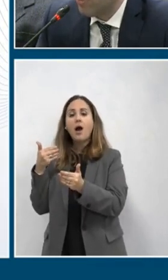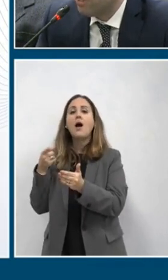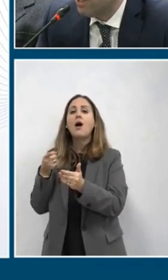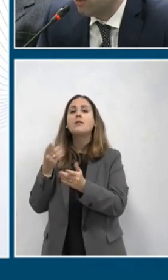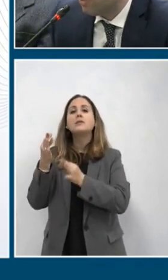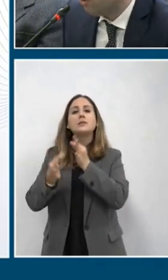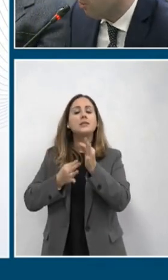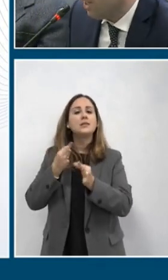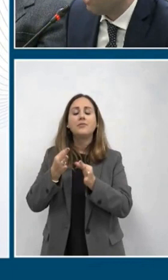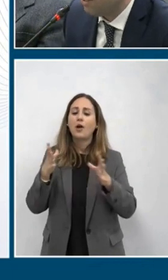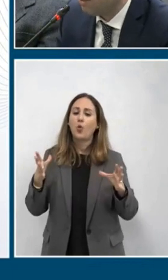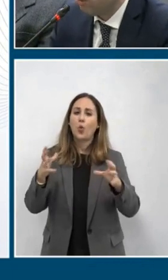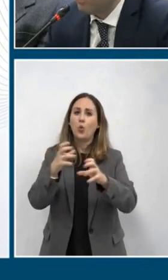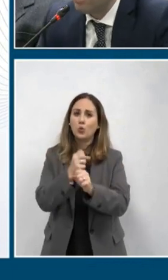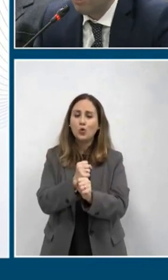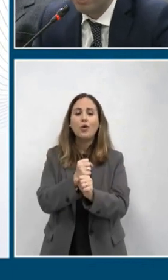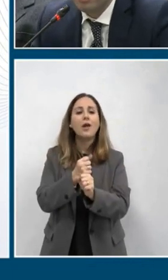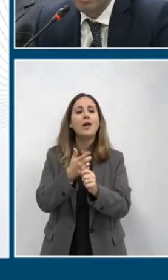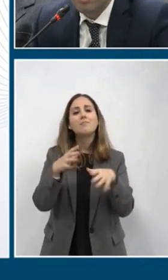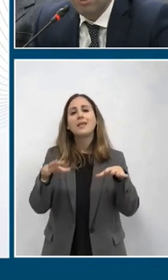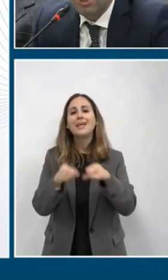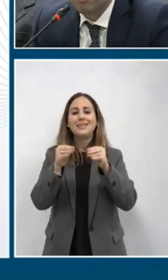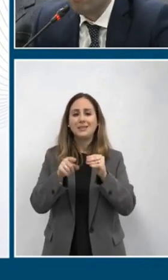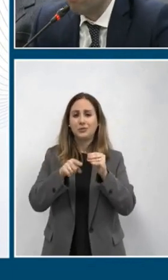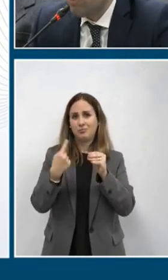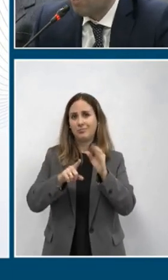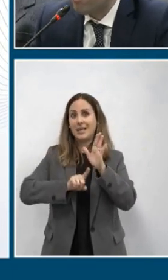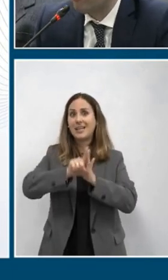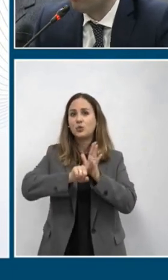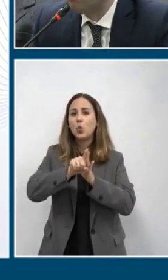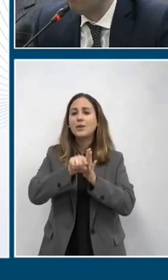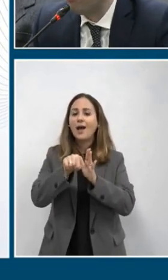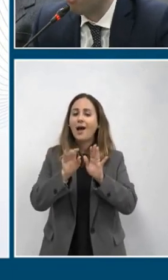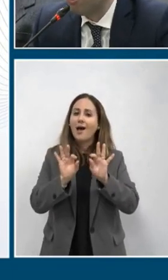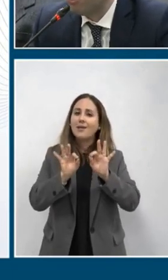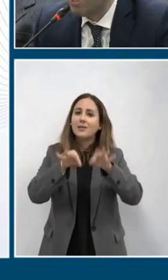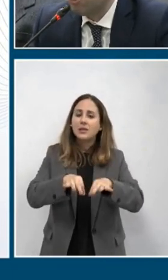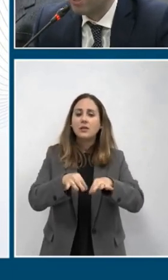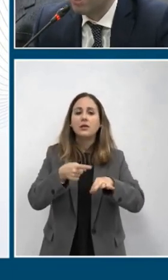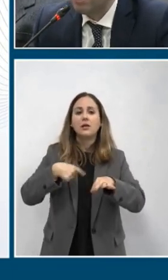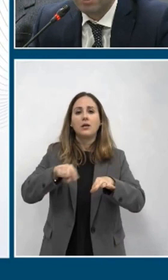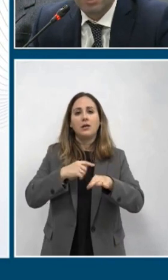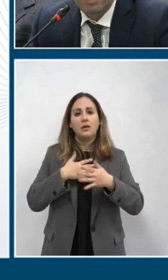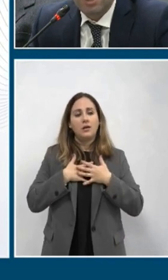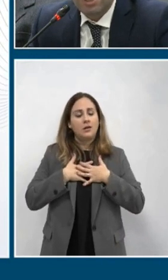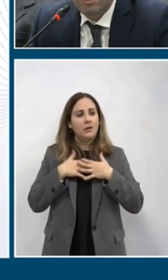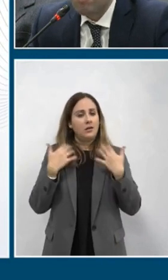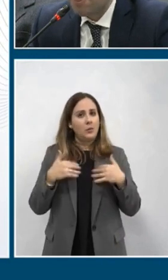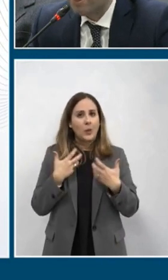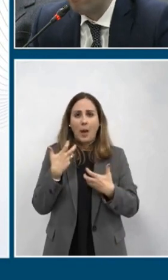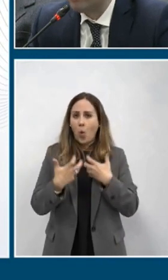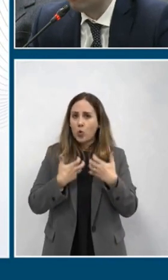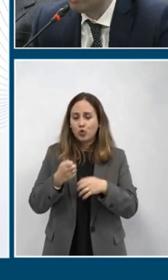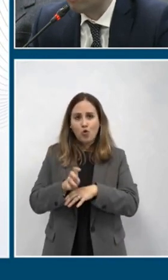quando siamo arrivati a questi risultati tutti insieme abbiamo avuto un po' il fiato mozzato perché